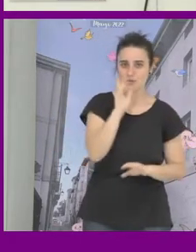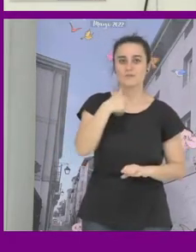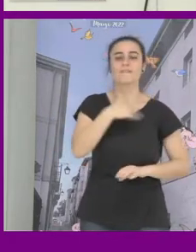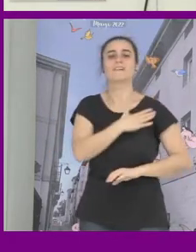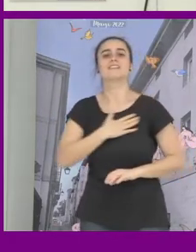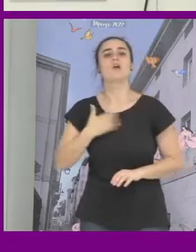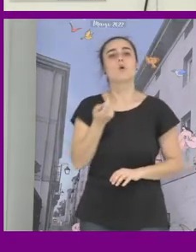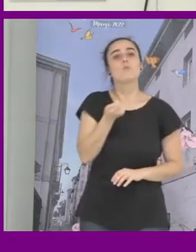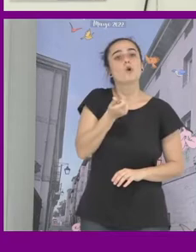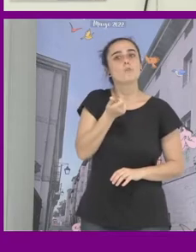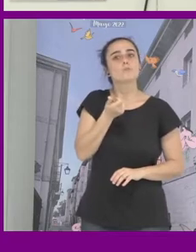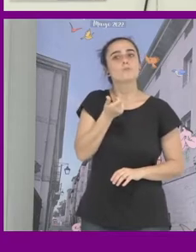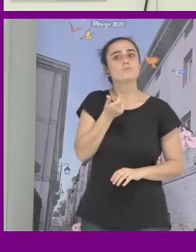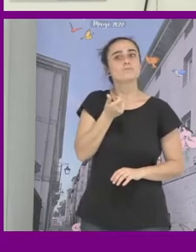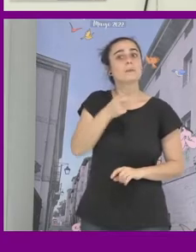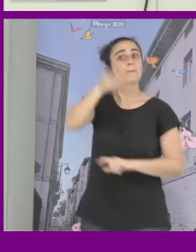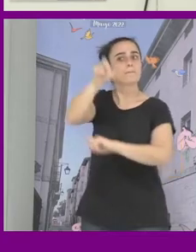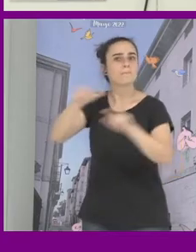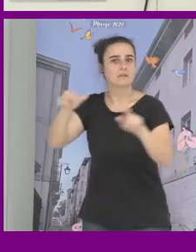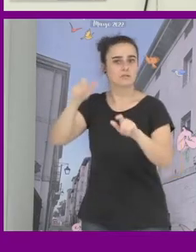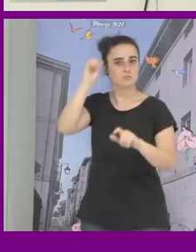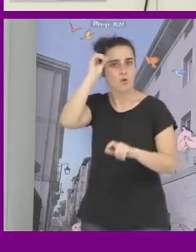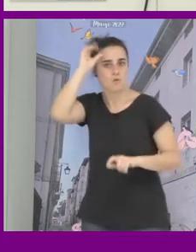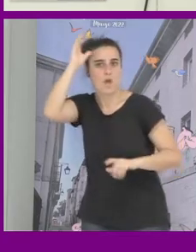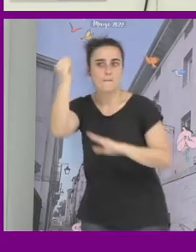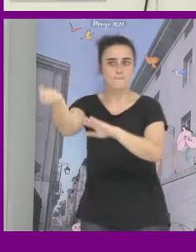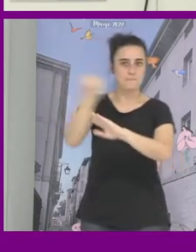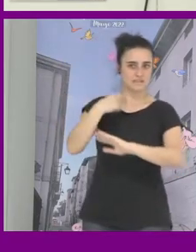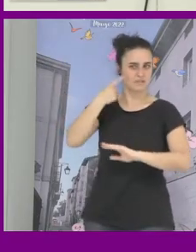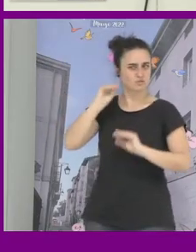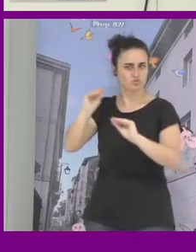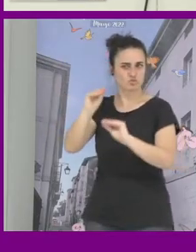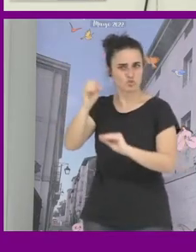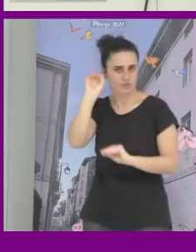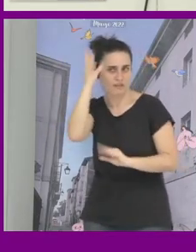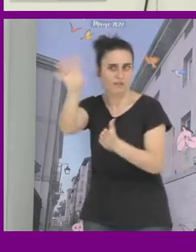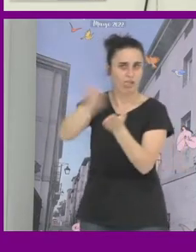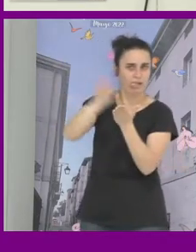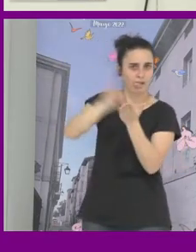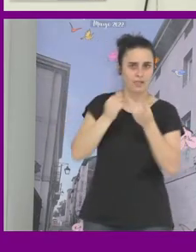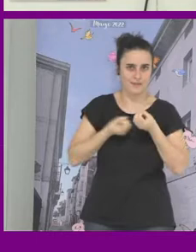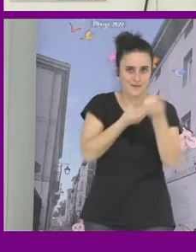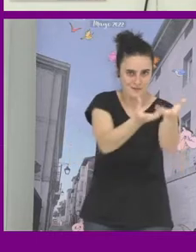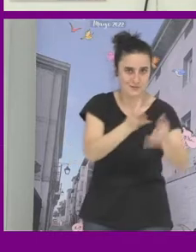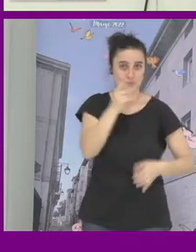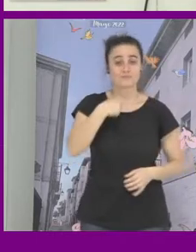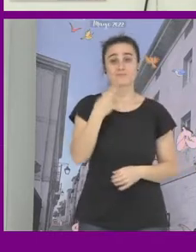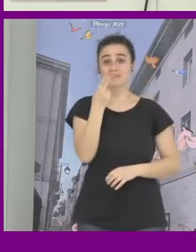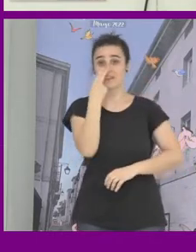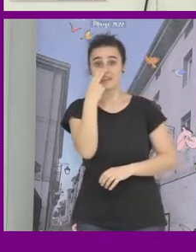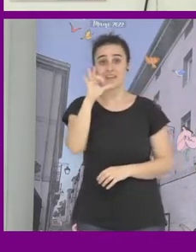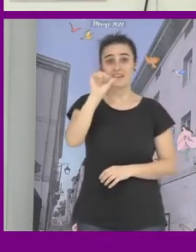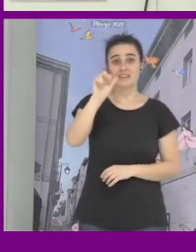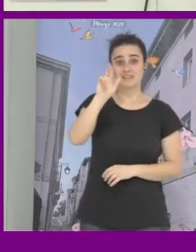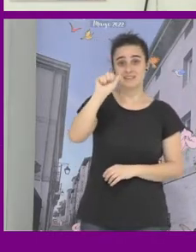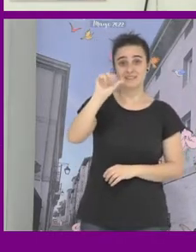beste pertsonek ni baino azkarragoak diren pertsonen ideiak ekarri, ez? Orduan bereziki interesgarria egiten zait Sara Lafuente